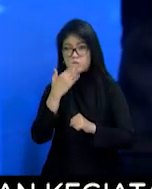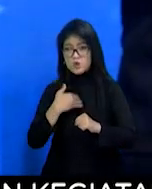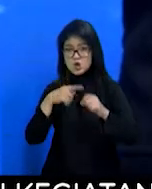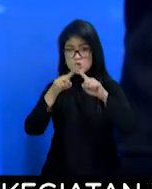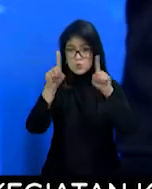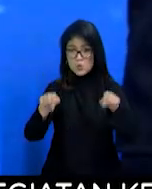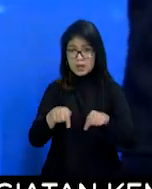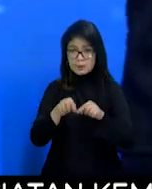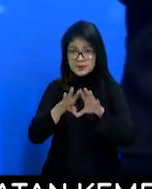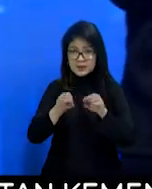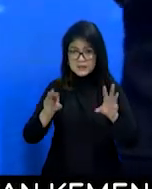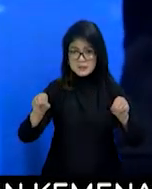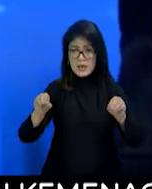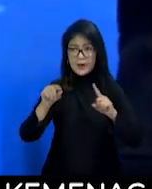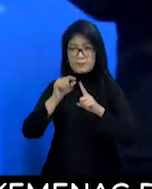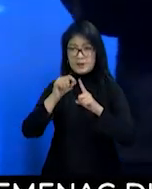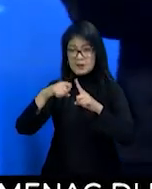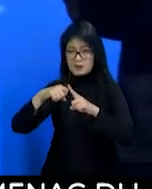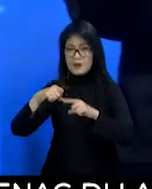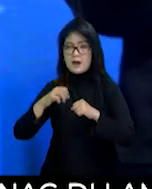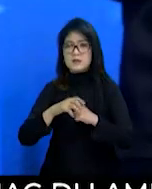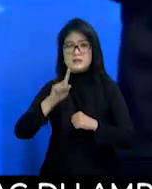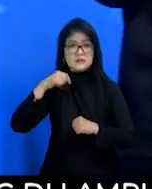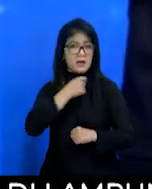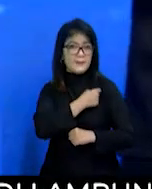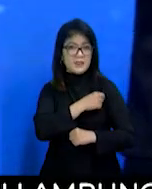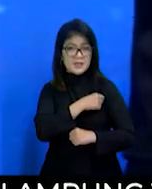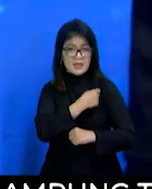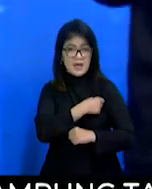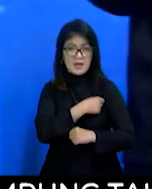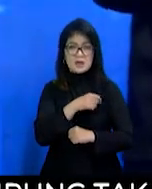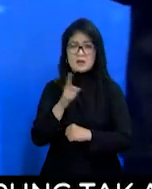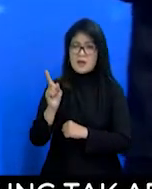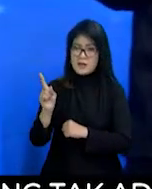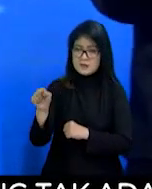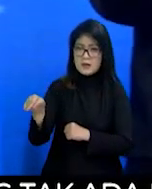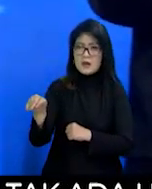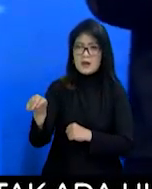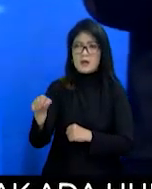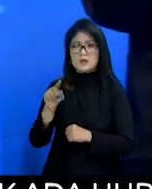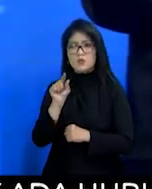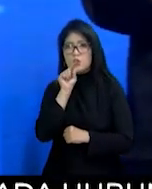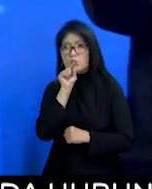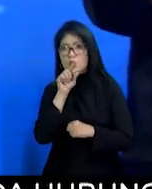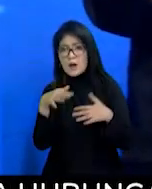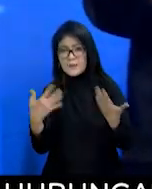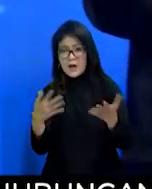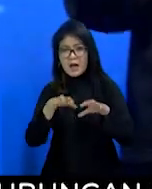SPK yang berasal dari kementerian terkait untuk pengadaan Alkes.